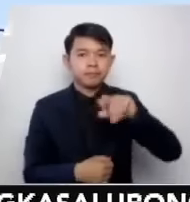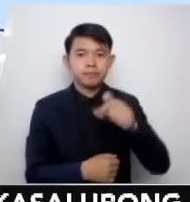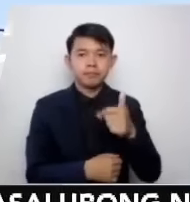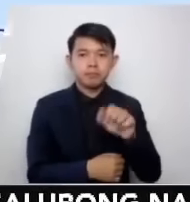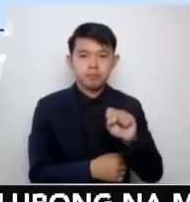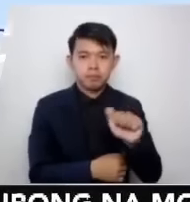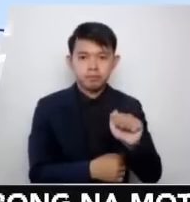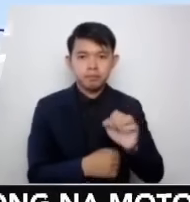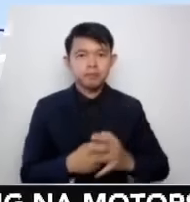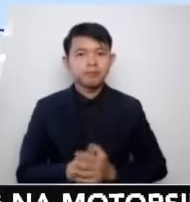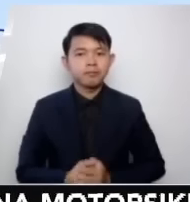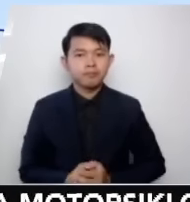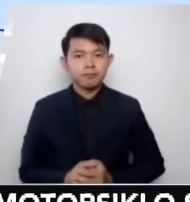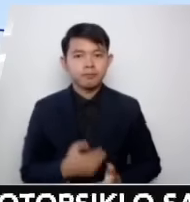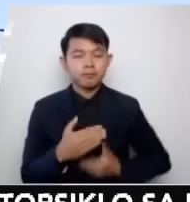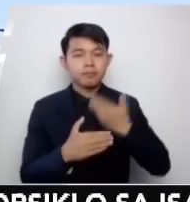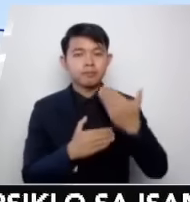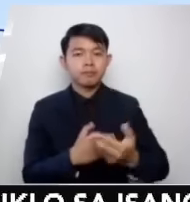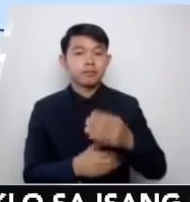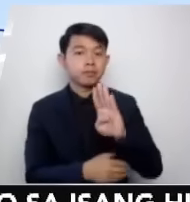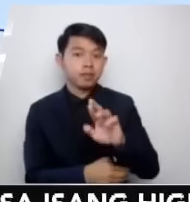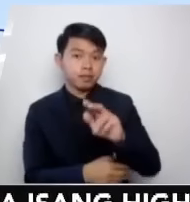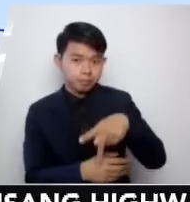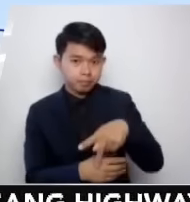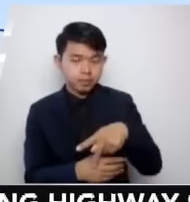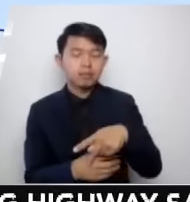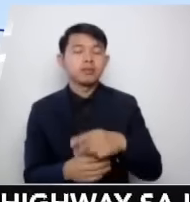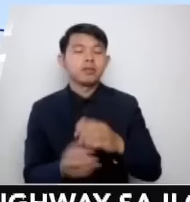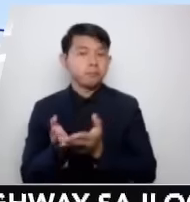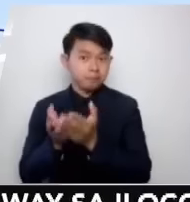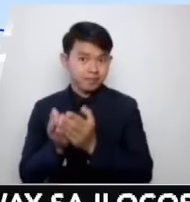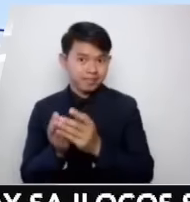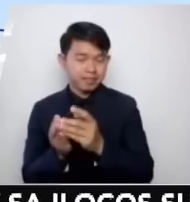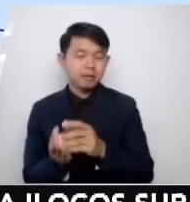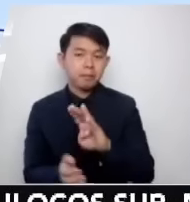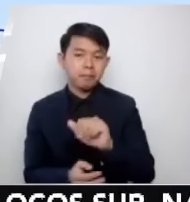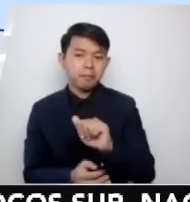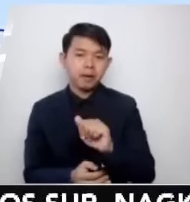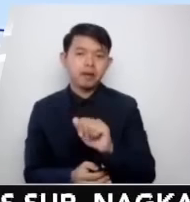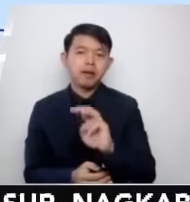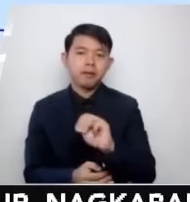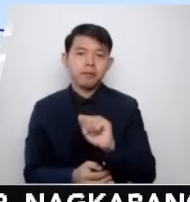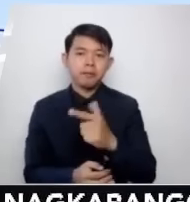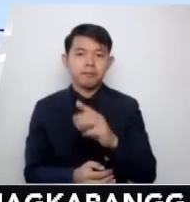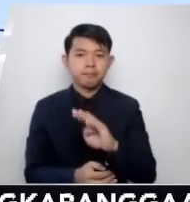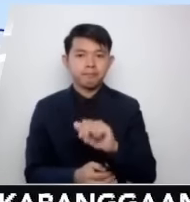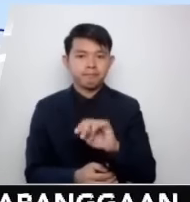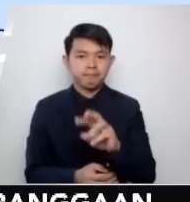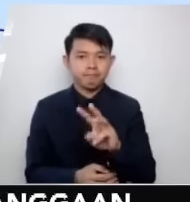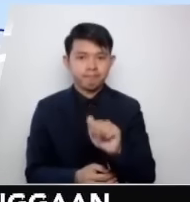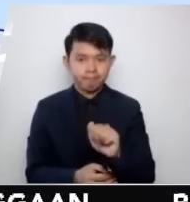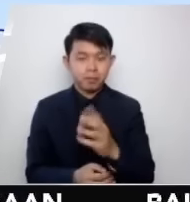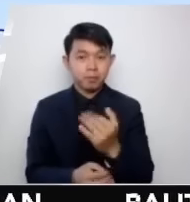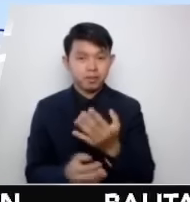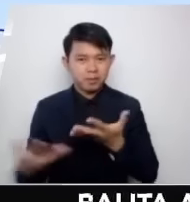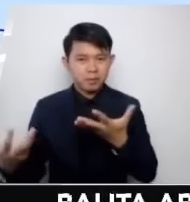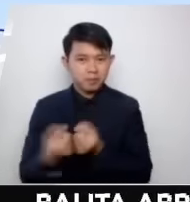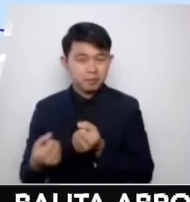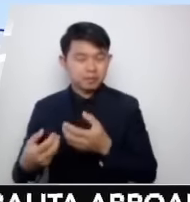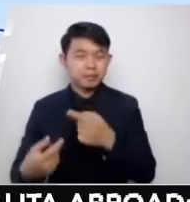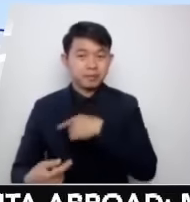Kinukumpuni na ang BRP Teresa Magbanua na napinsala matapos banggain ng mga barko ng China sa Eskoda Shoal. Tinatayang tatagal ng